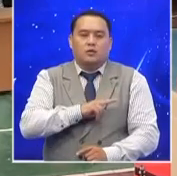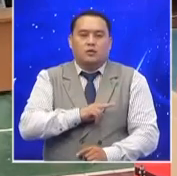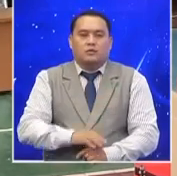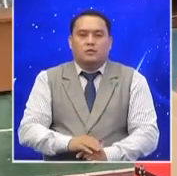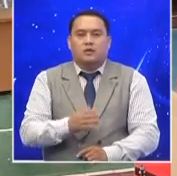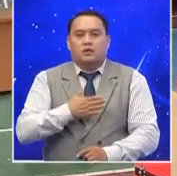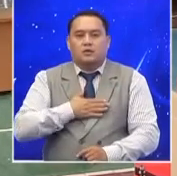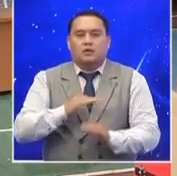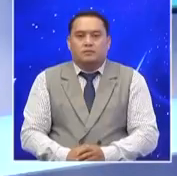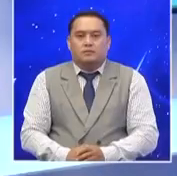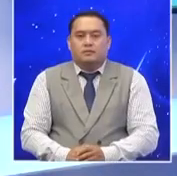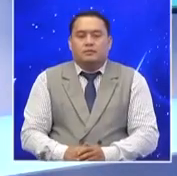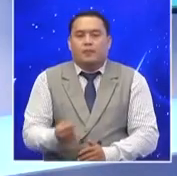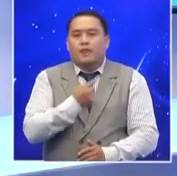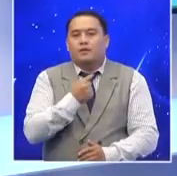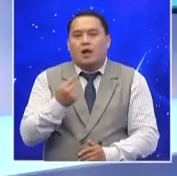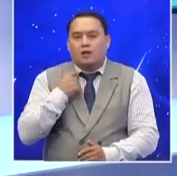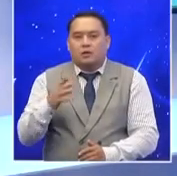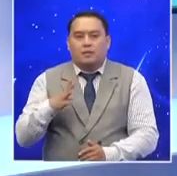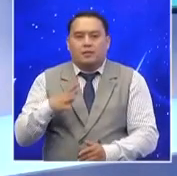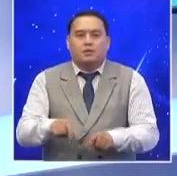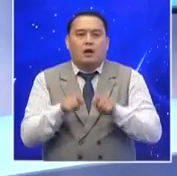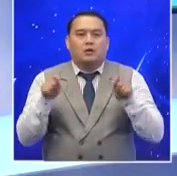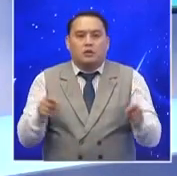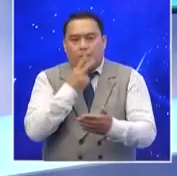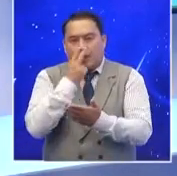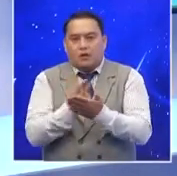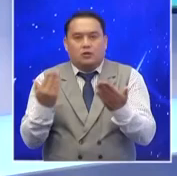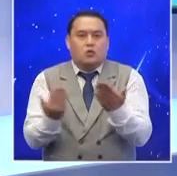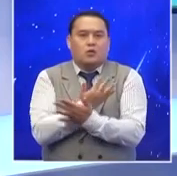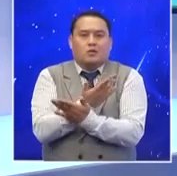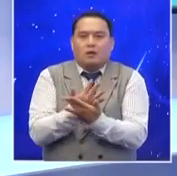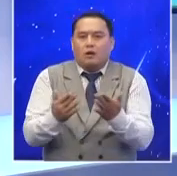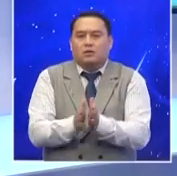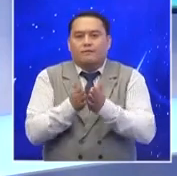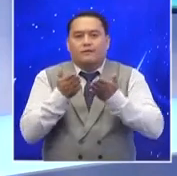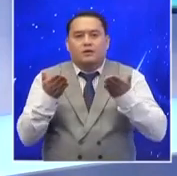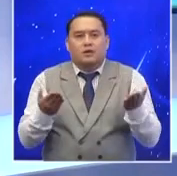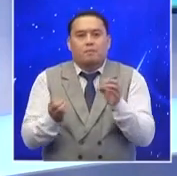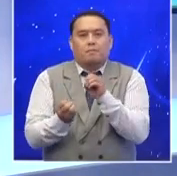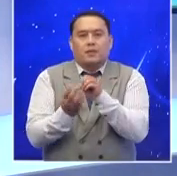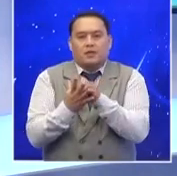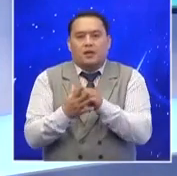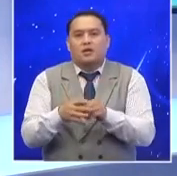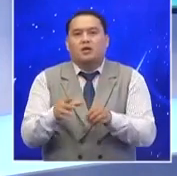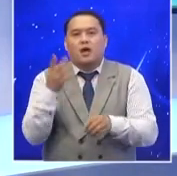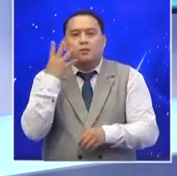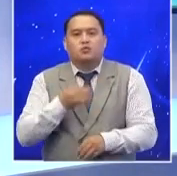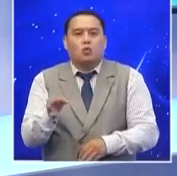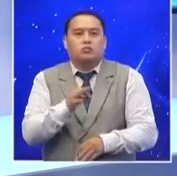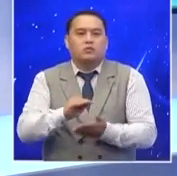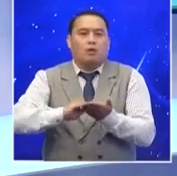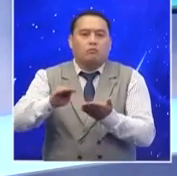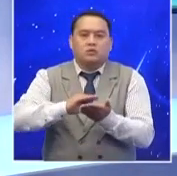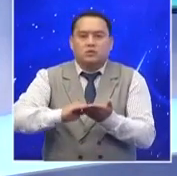работе ученикам. В Талдыкургане состоялась презентация разножанровых книг 14 писателей Семиречья. Основополагающими